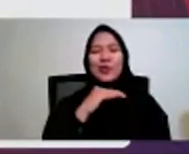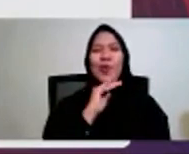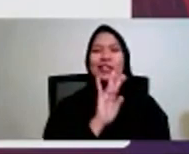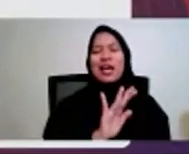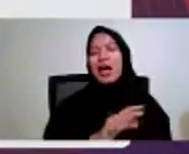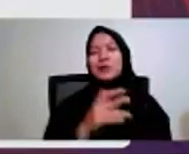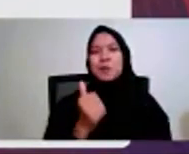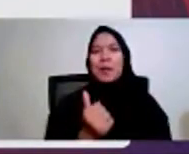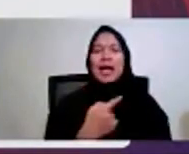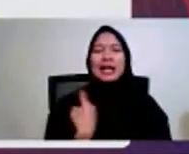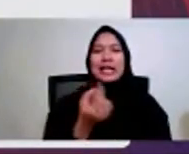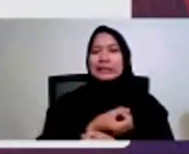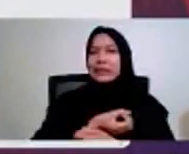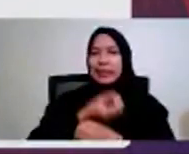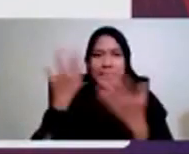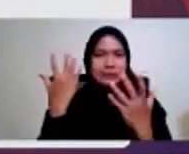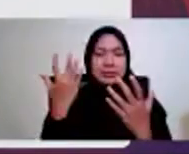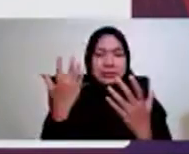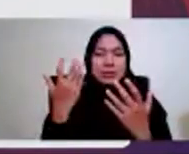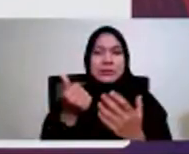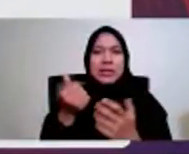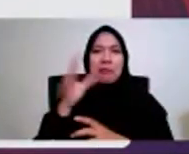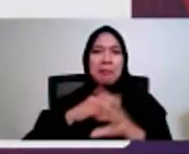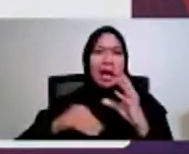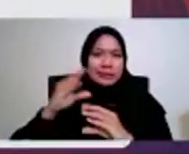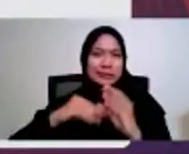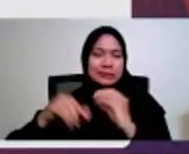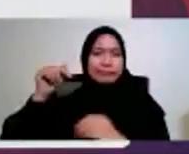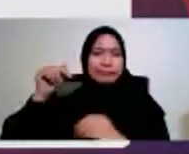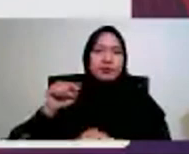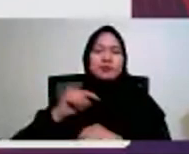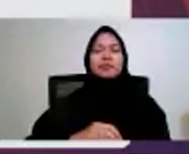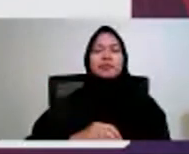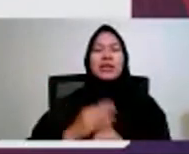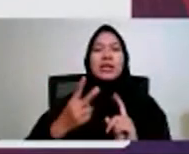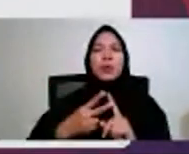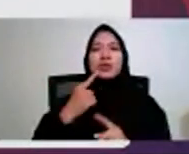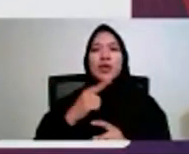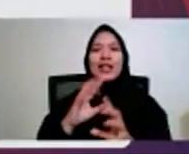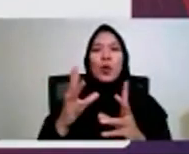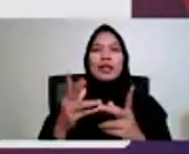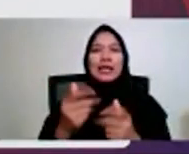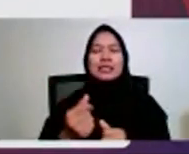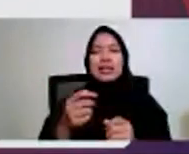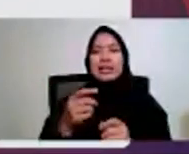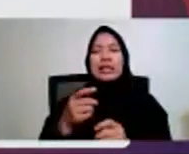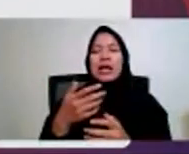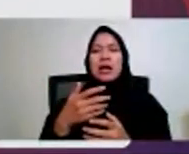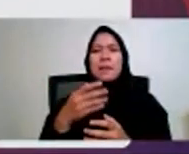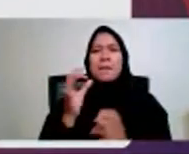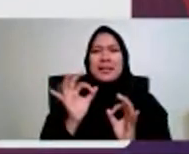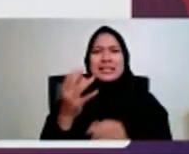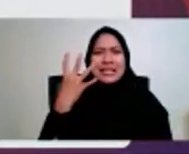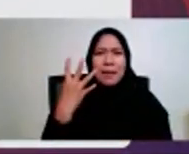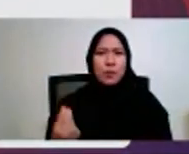nanti supaya kita jelas untuk kita bicarakan nya trus mengenai quantitative easing waktu saya di kampung